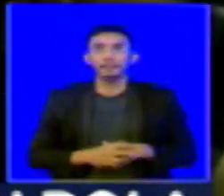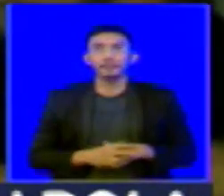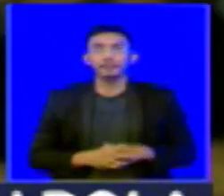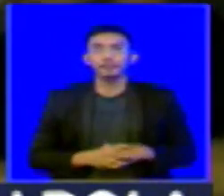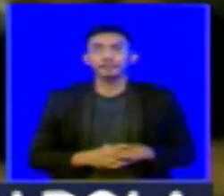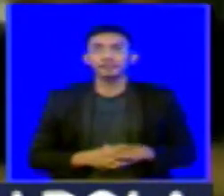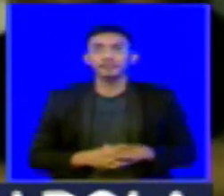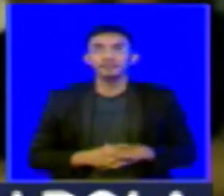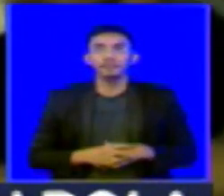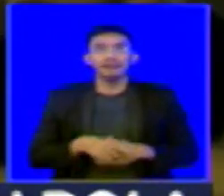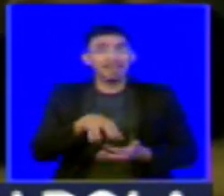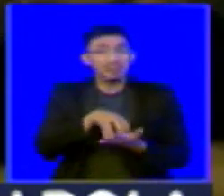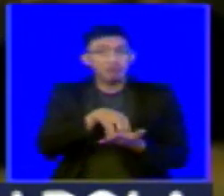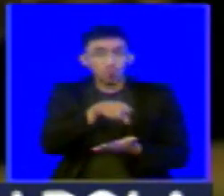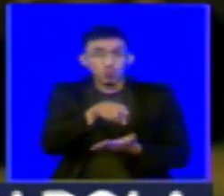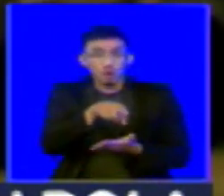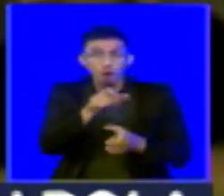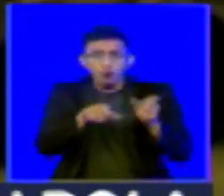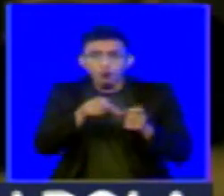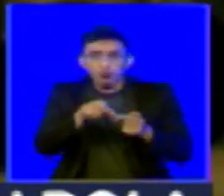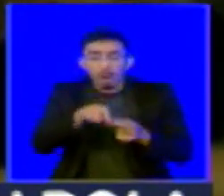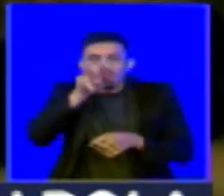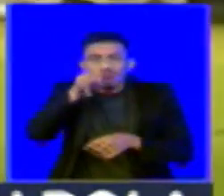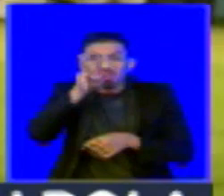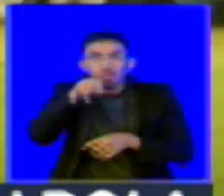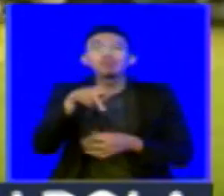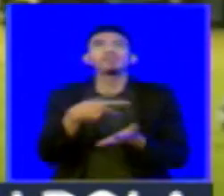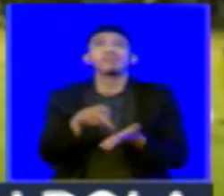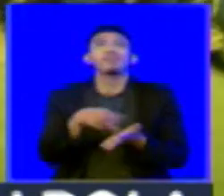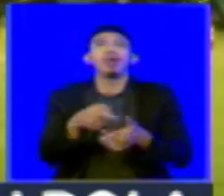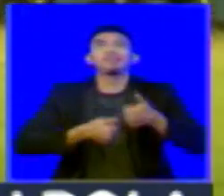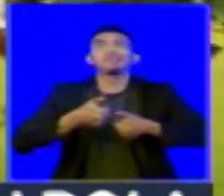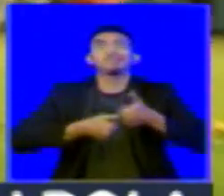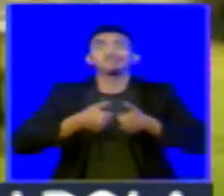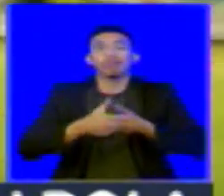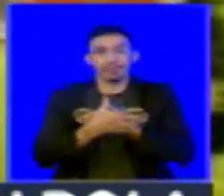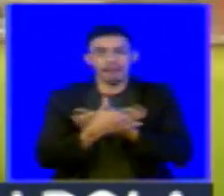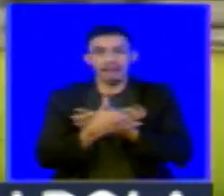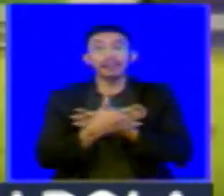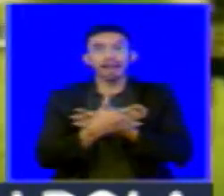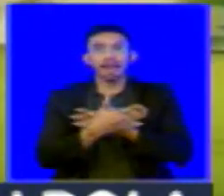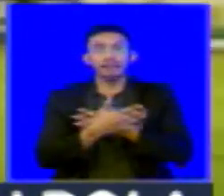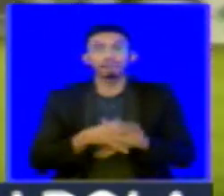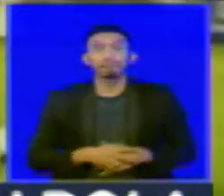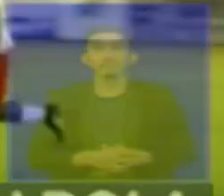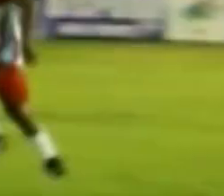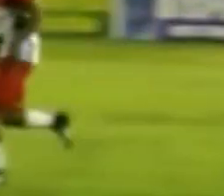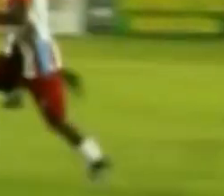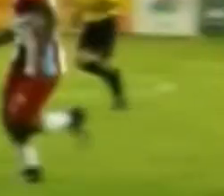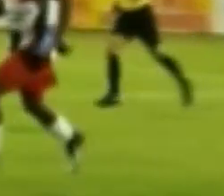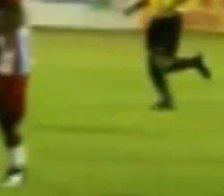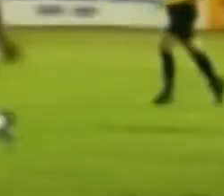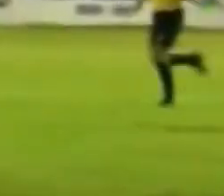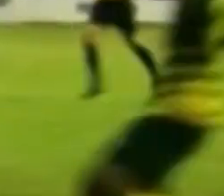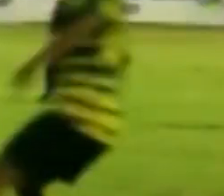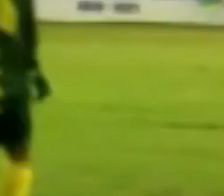lokasi ini warga menyaksikan pertandingan sepak bola Ternate Premier League, tim Indonesia Muda melawan tim Anaser.